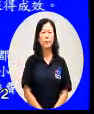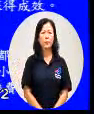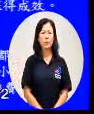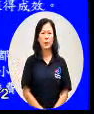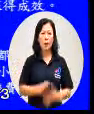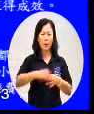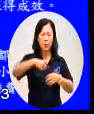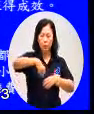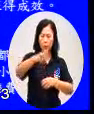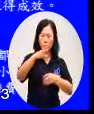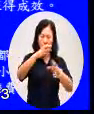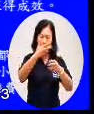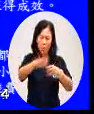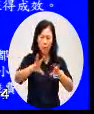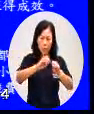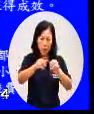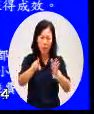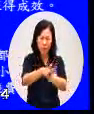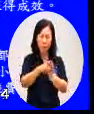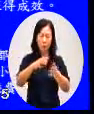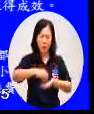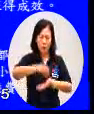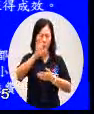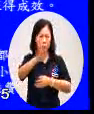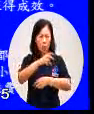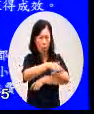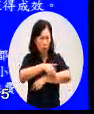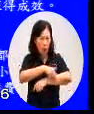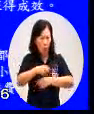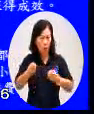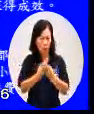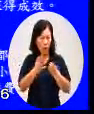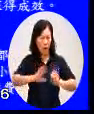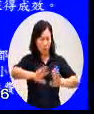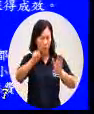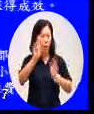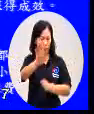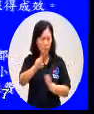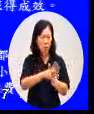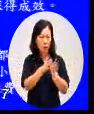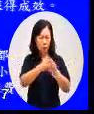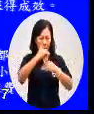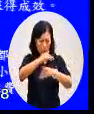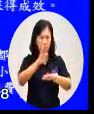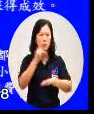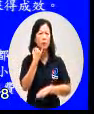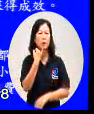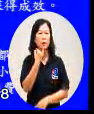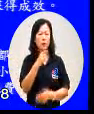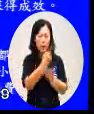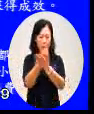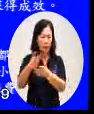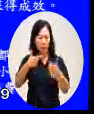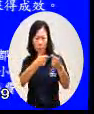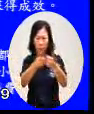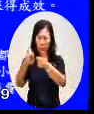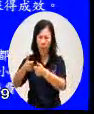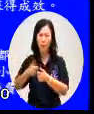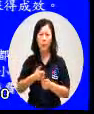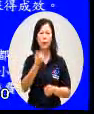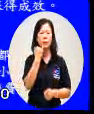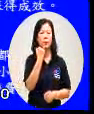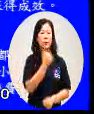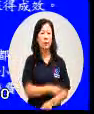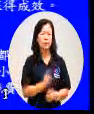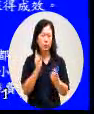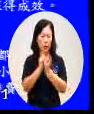水泥要提出开发案，在审议中嘛哈，可能要改开发，但是那个限制，大家互相配合。哦，我想对